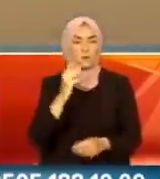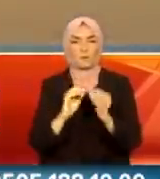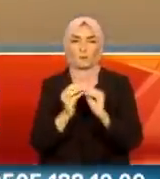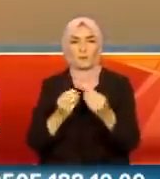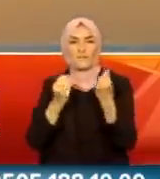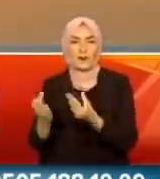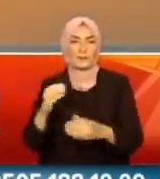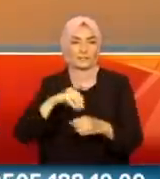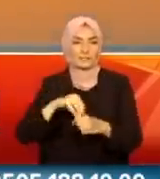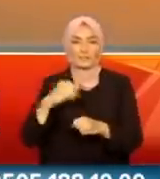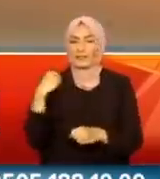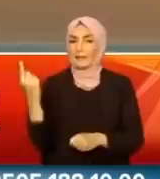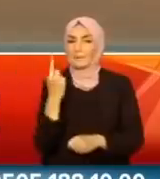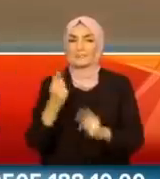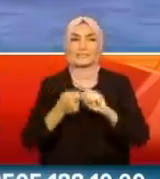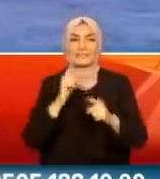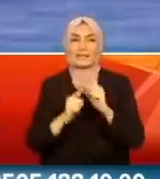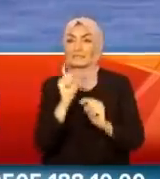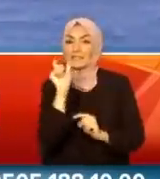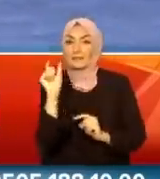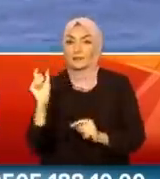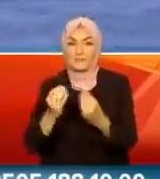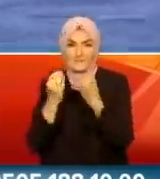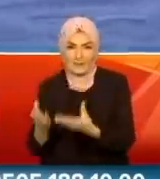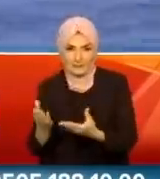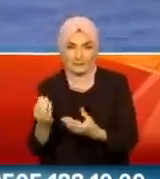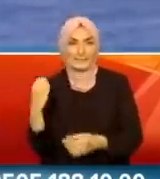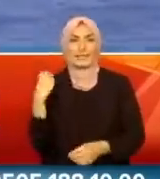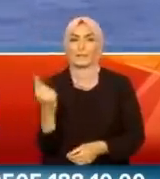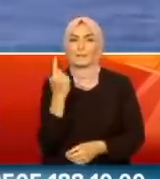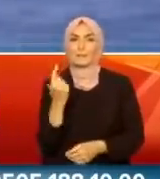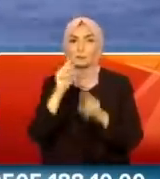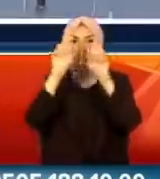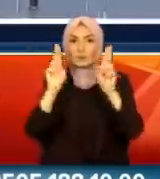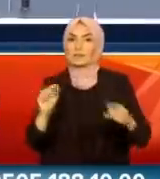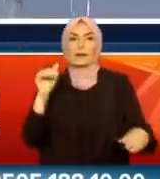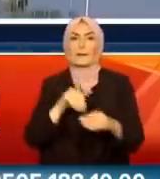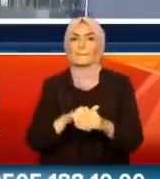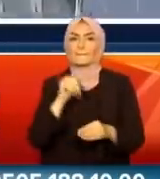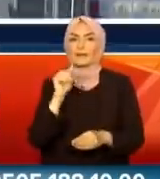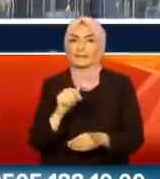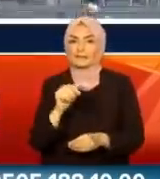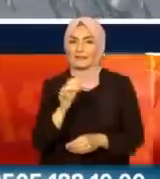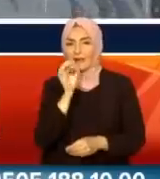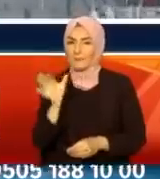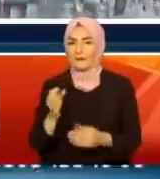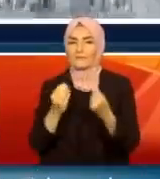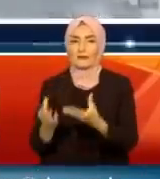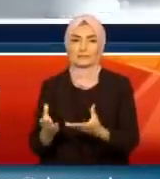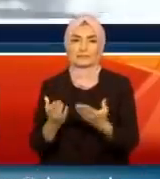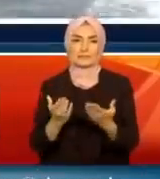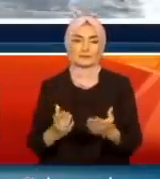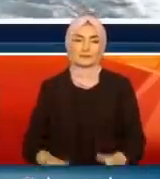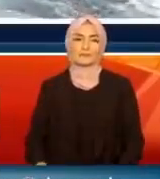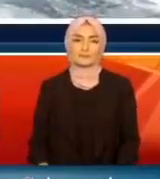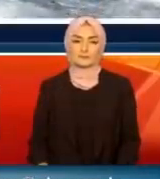siyasi kavramlaştırmanın, yeni bir uluslararası kampanyanın ipuçlarını teyit etti. En nara Türkiye'nin yemşi ala